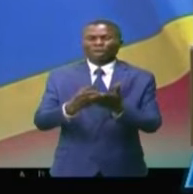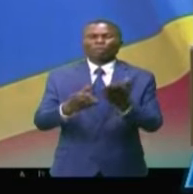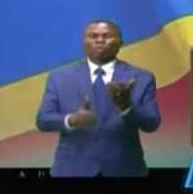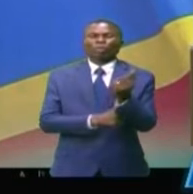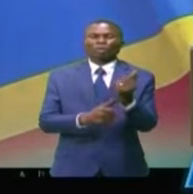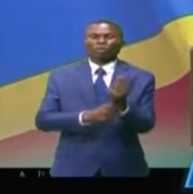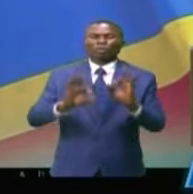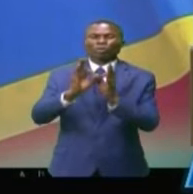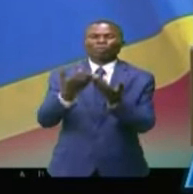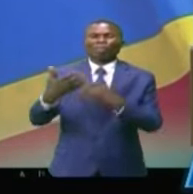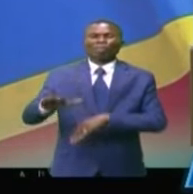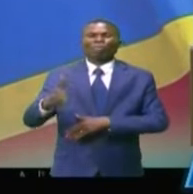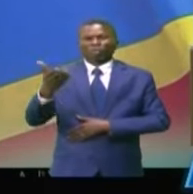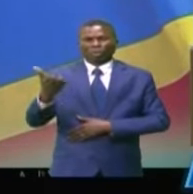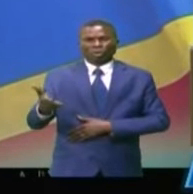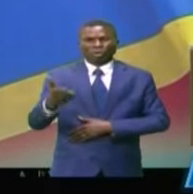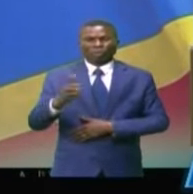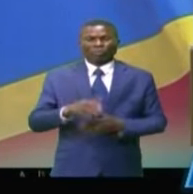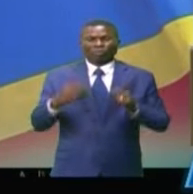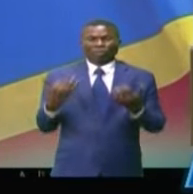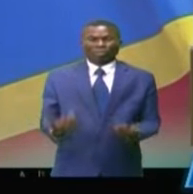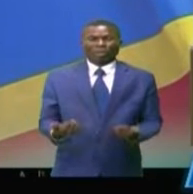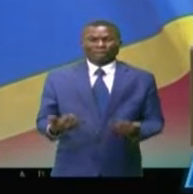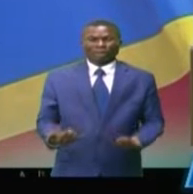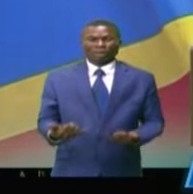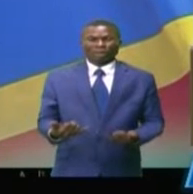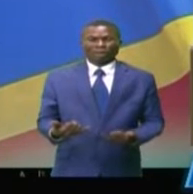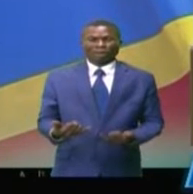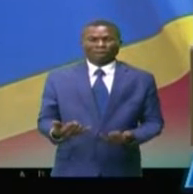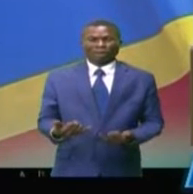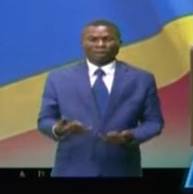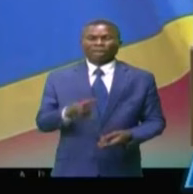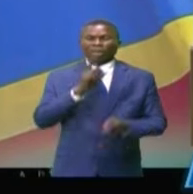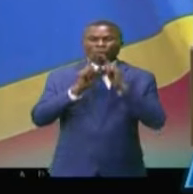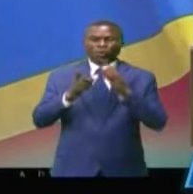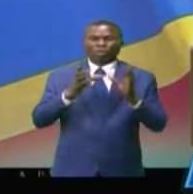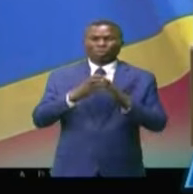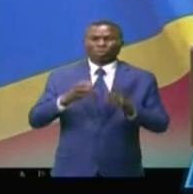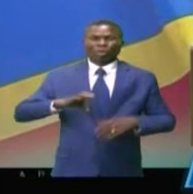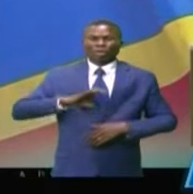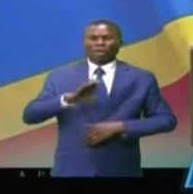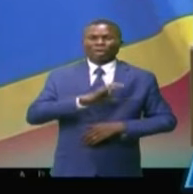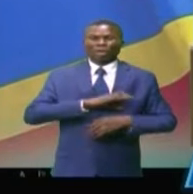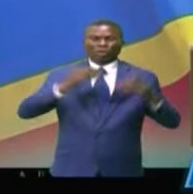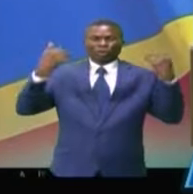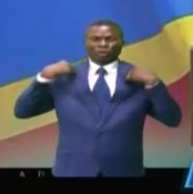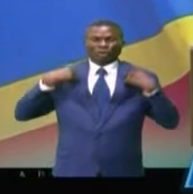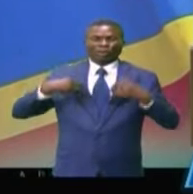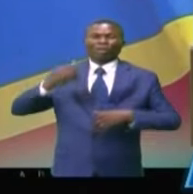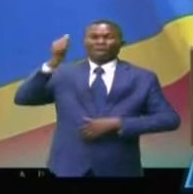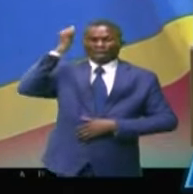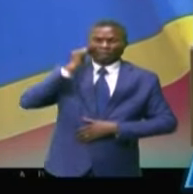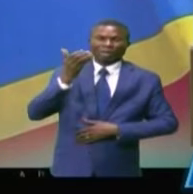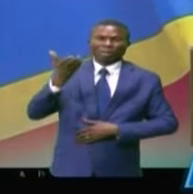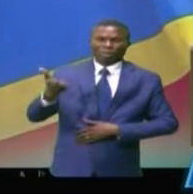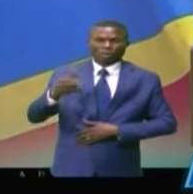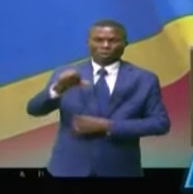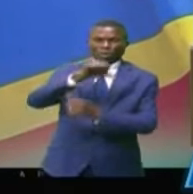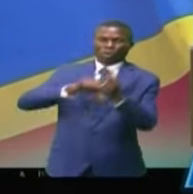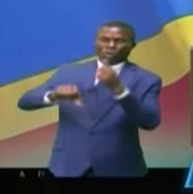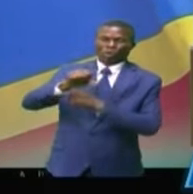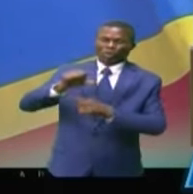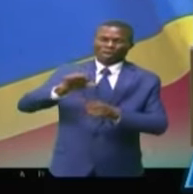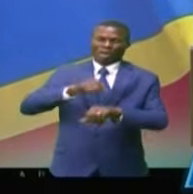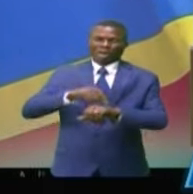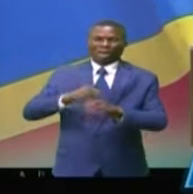canaux. Et donc, au moment où nous parlons, j'ai eu de derniers échanges avec le commissaire fluvial sur place. Et jusqu'aux alentours de 14